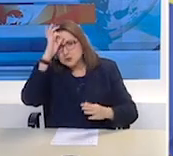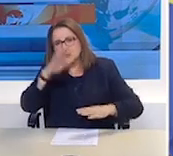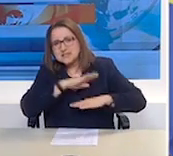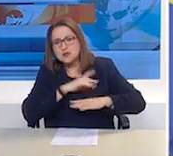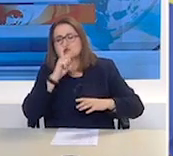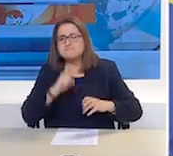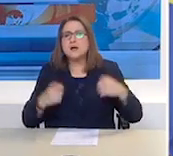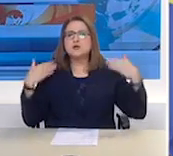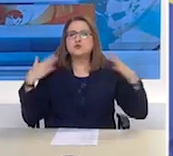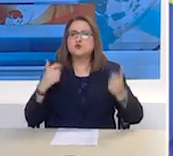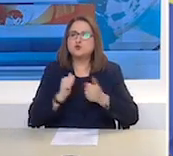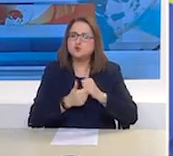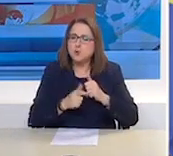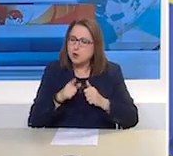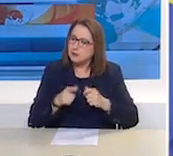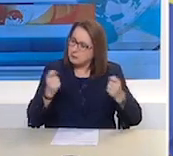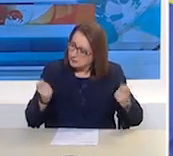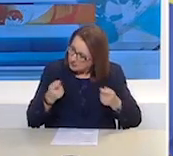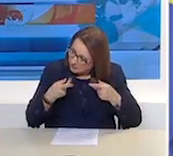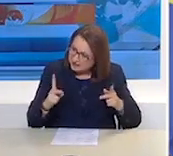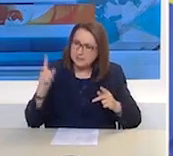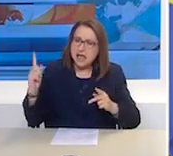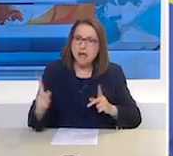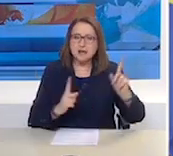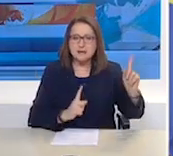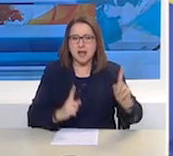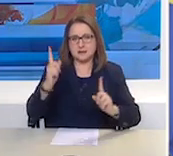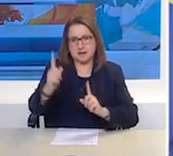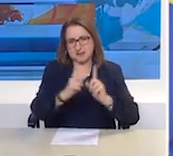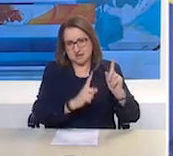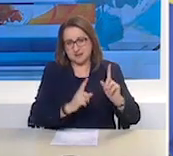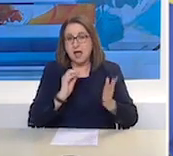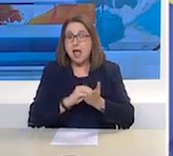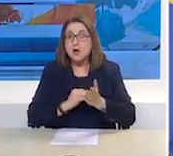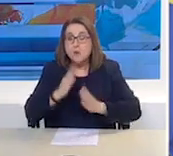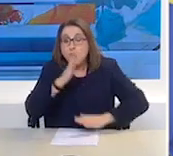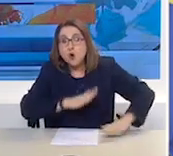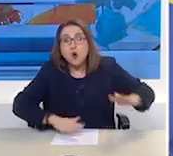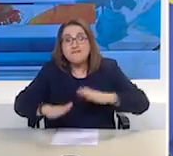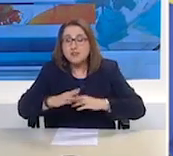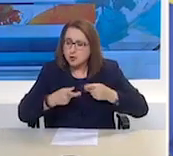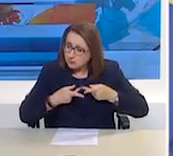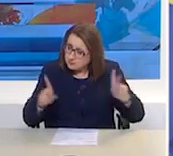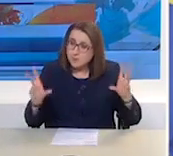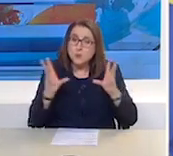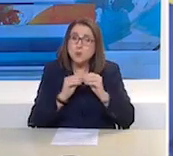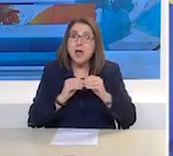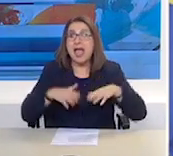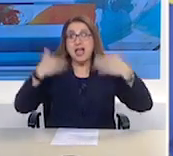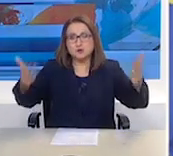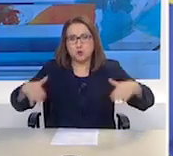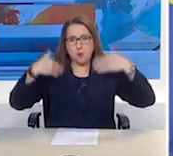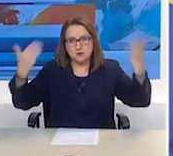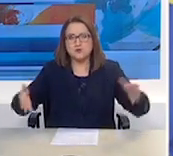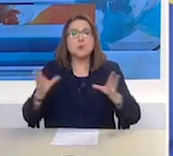των σωμάτων ασφαλείας. Η χρήση των κολυμβητηρίων επιτρέπεται και για θεραπευτική άσκηση των ατόμων με αναπηρίες, καθώς και για τους συνοδούς τους